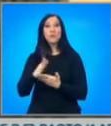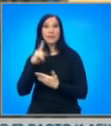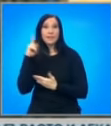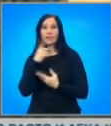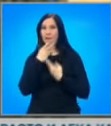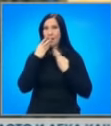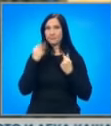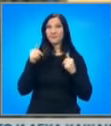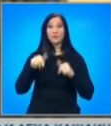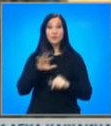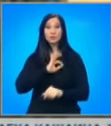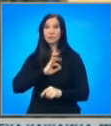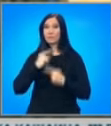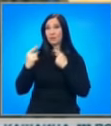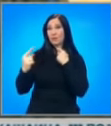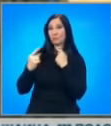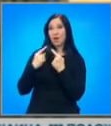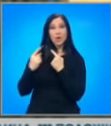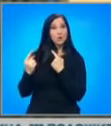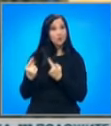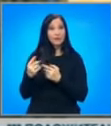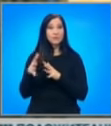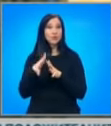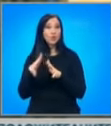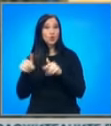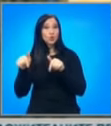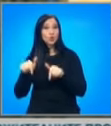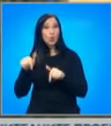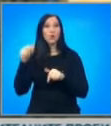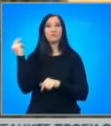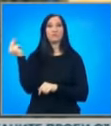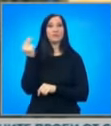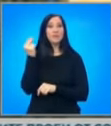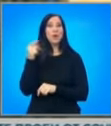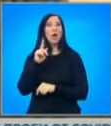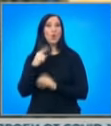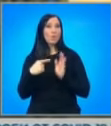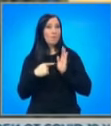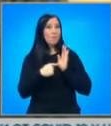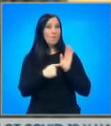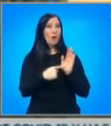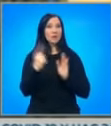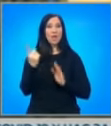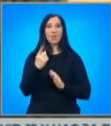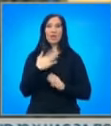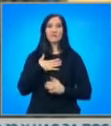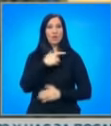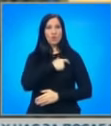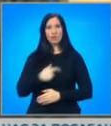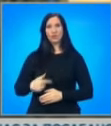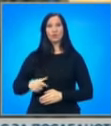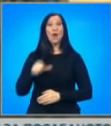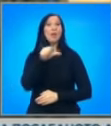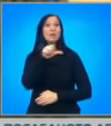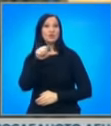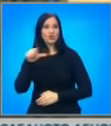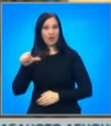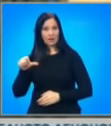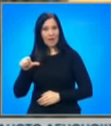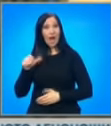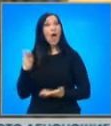липсвала. Днес успяхме да разговаряме и с хора тук в Сърбия, които показаха и една своя национална черта,